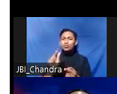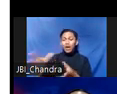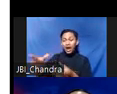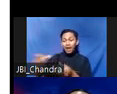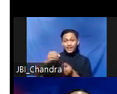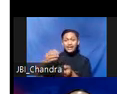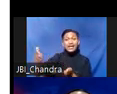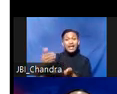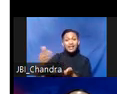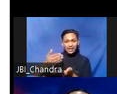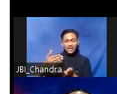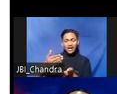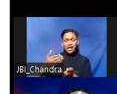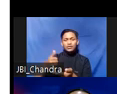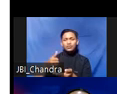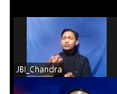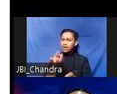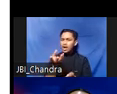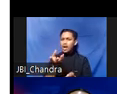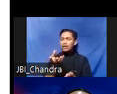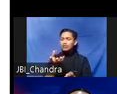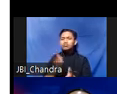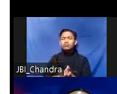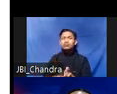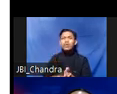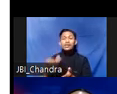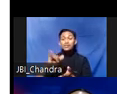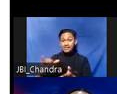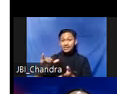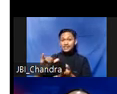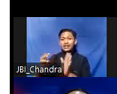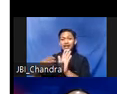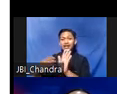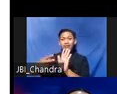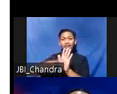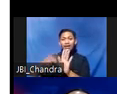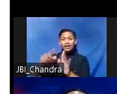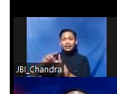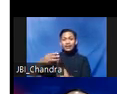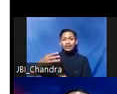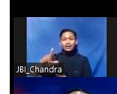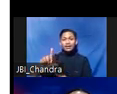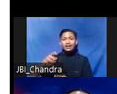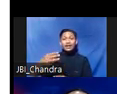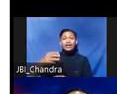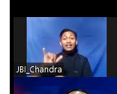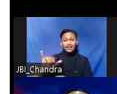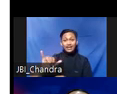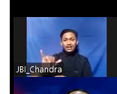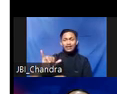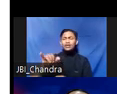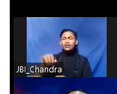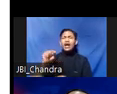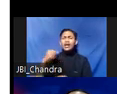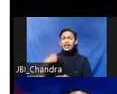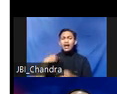ada kalau di mendeley ada mendelete connector nanti bisa terhubung dengan Chrome ataupun Mozilla